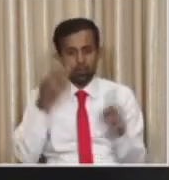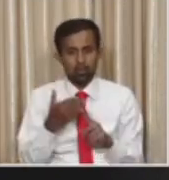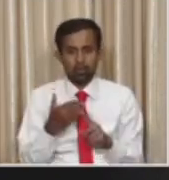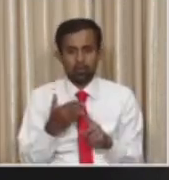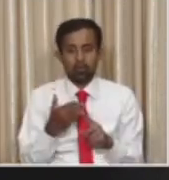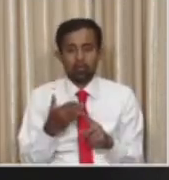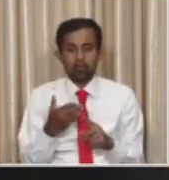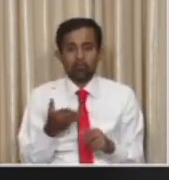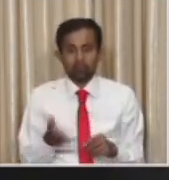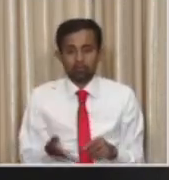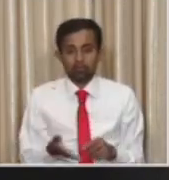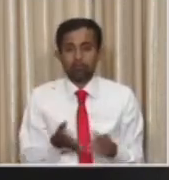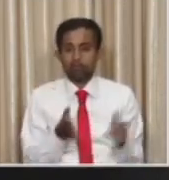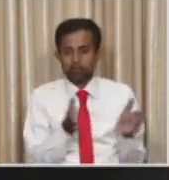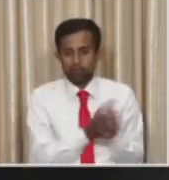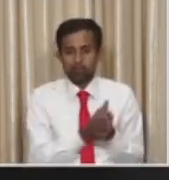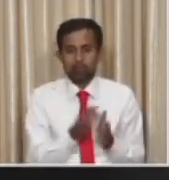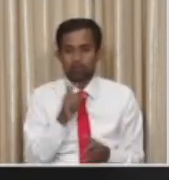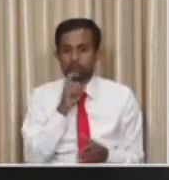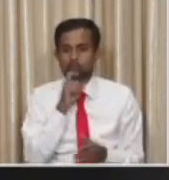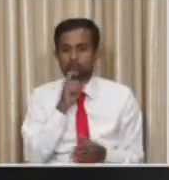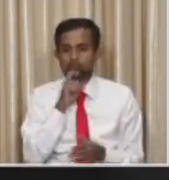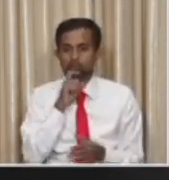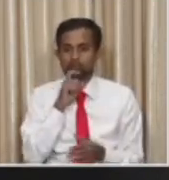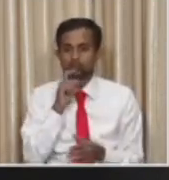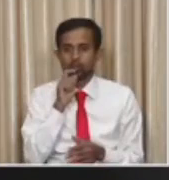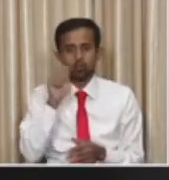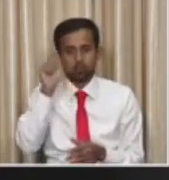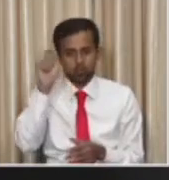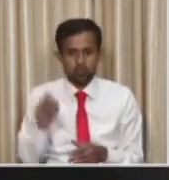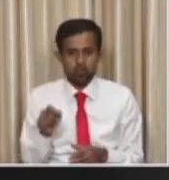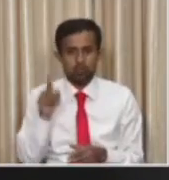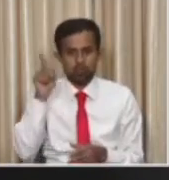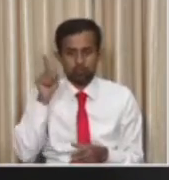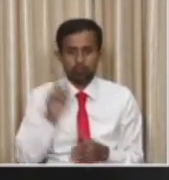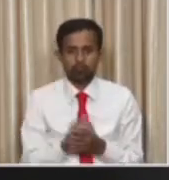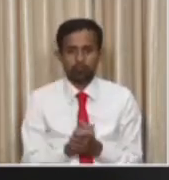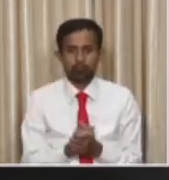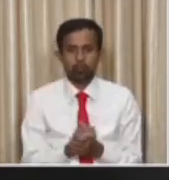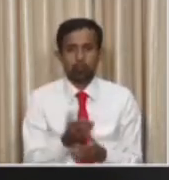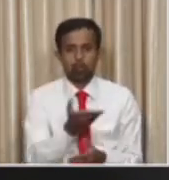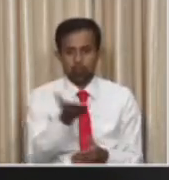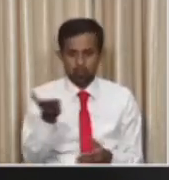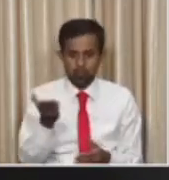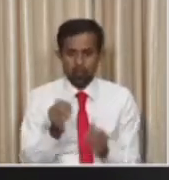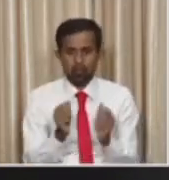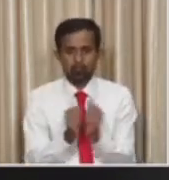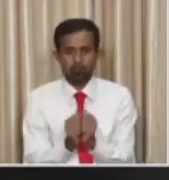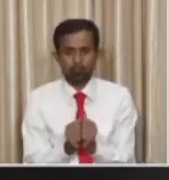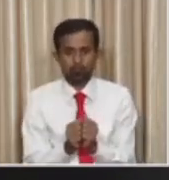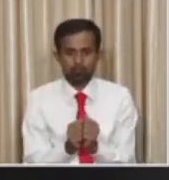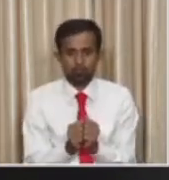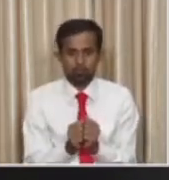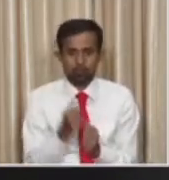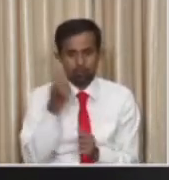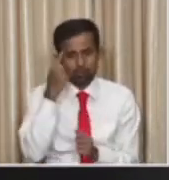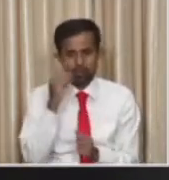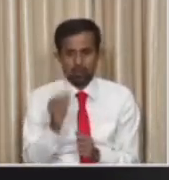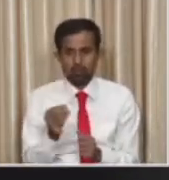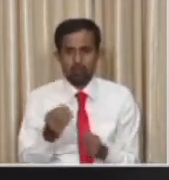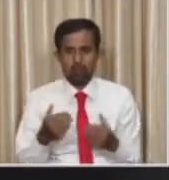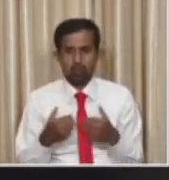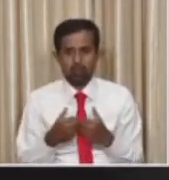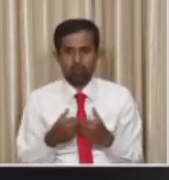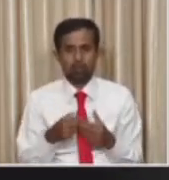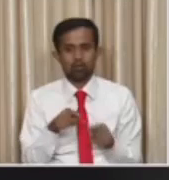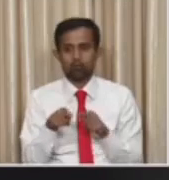නුත් මේවත් එක්කම නඩුව අධිකරණයේ විශේෂකාරතුමන්ලාට එහෙම නැත්තම් මේ ඔබතුමාගේ කාර්යභාරයක් හැටියට කවුරු හරි හිතනවා නම් ඒක මං හිතනවා